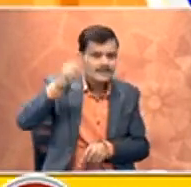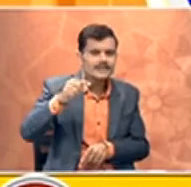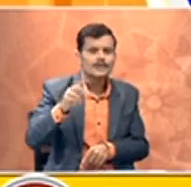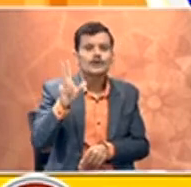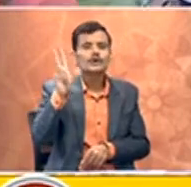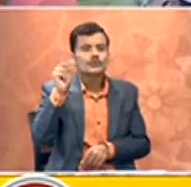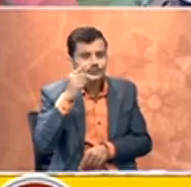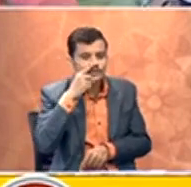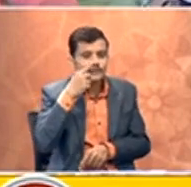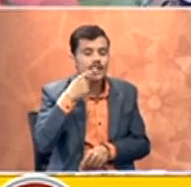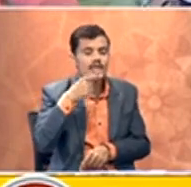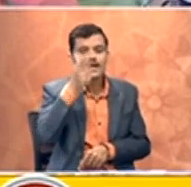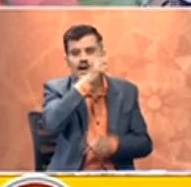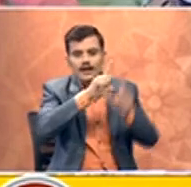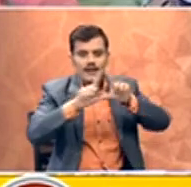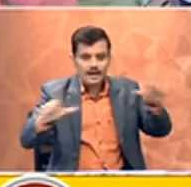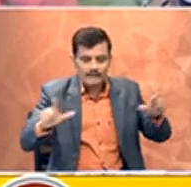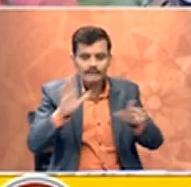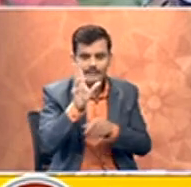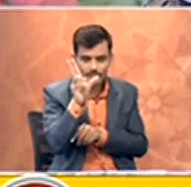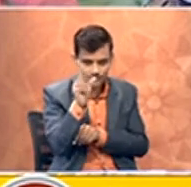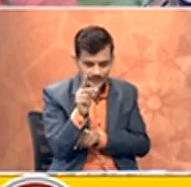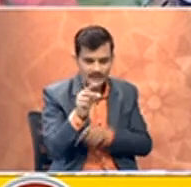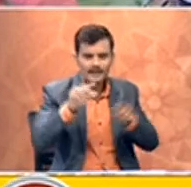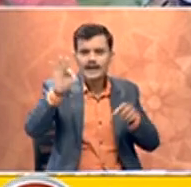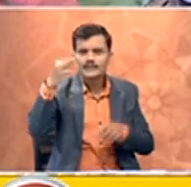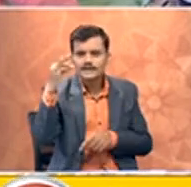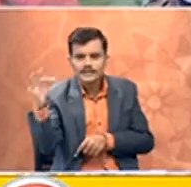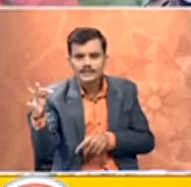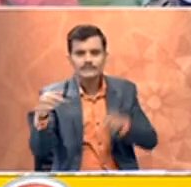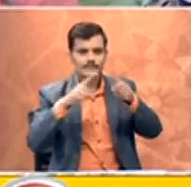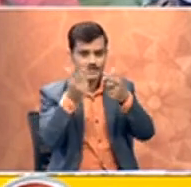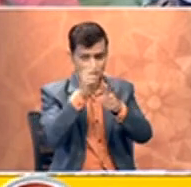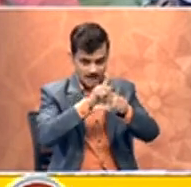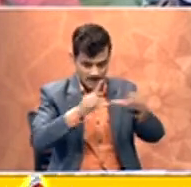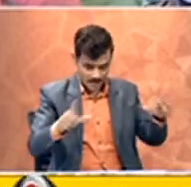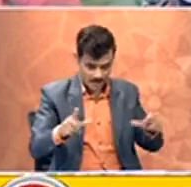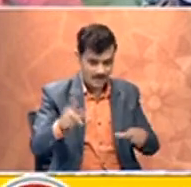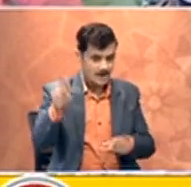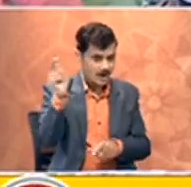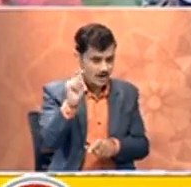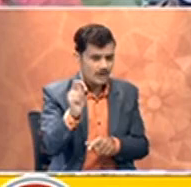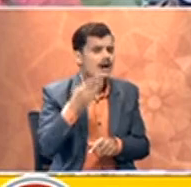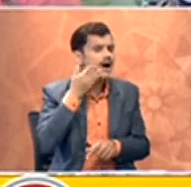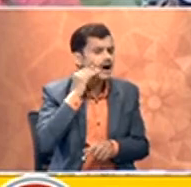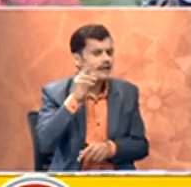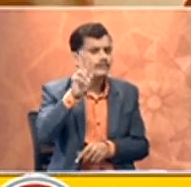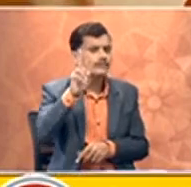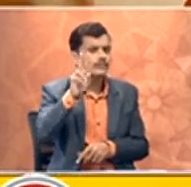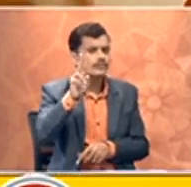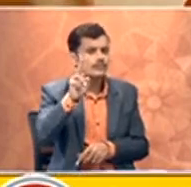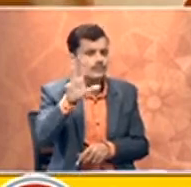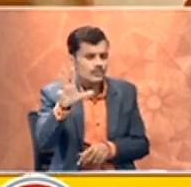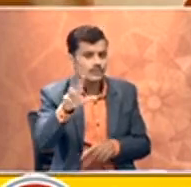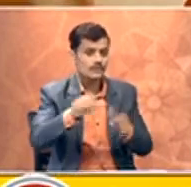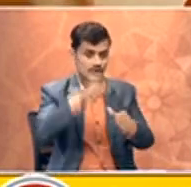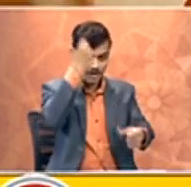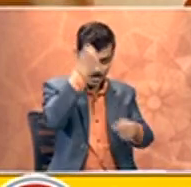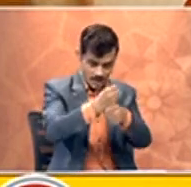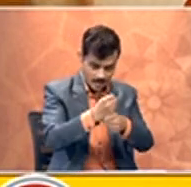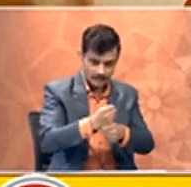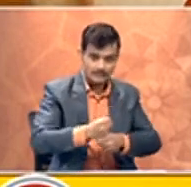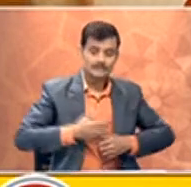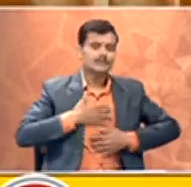है, गौरवशाली तेलुगु भाषा। 29 अगस्त तेलुगु दिवस मनाया